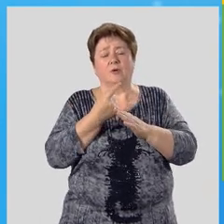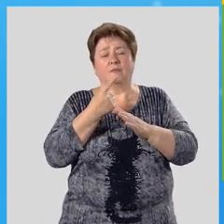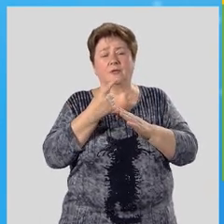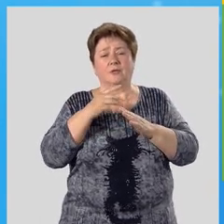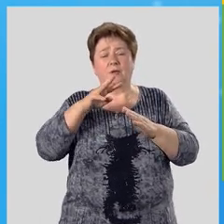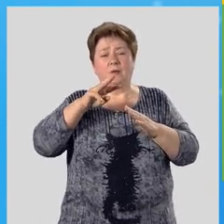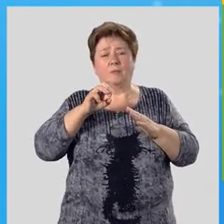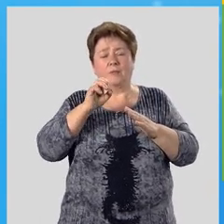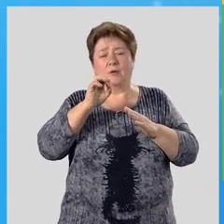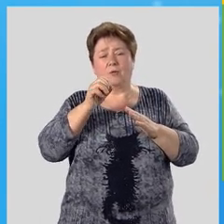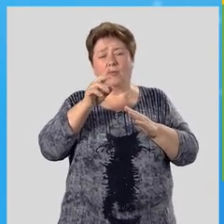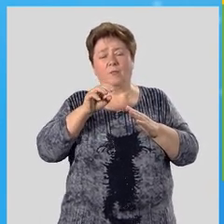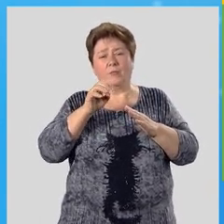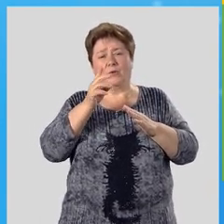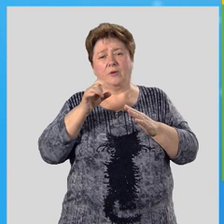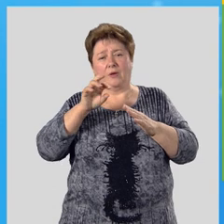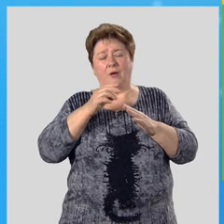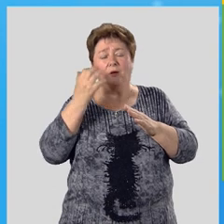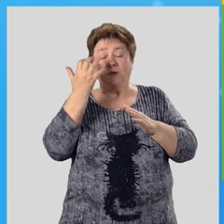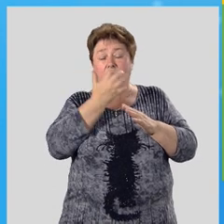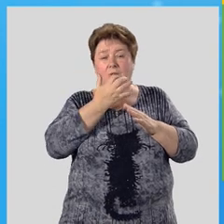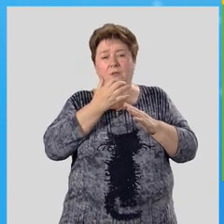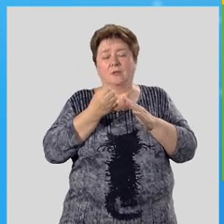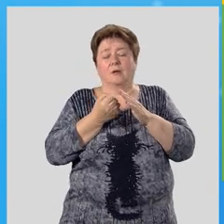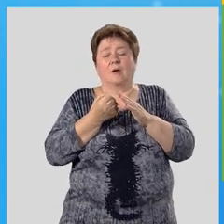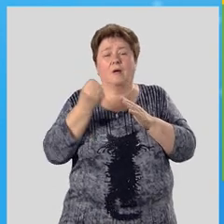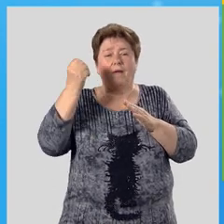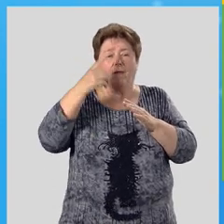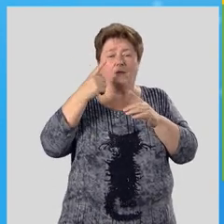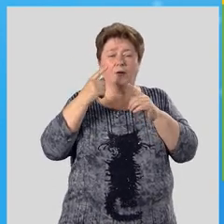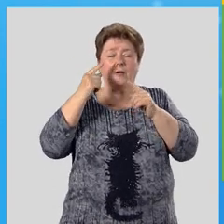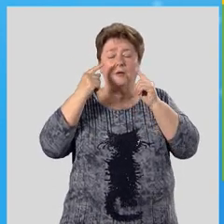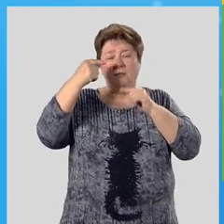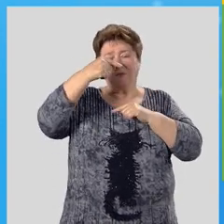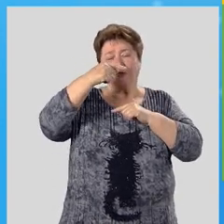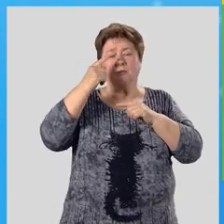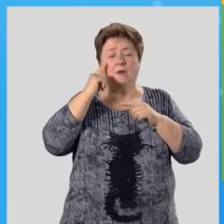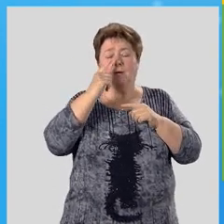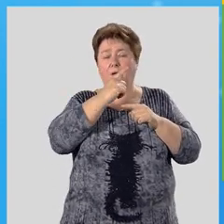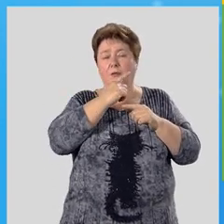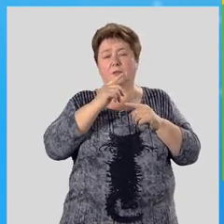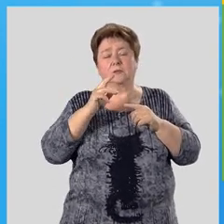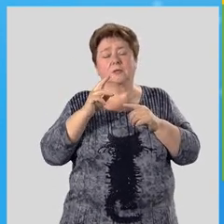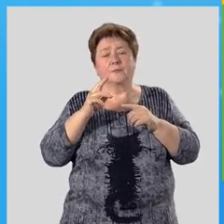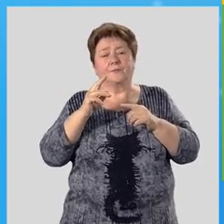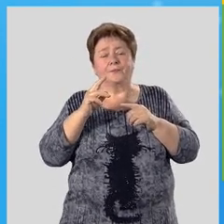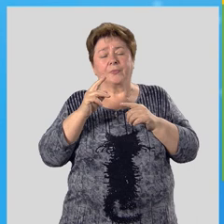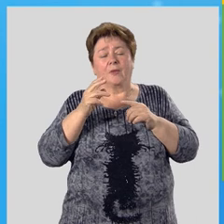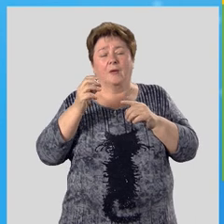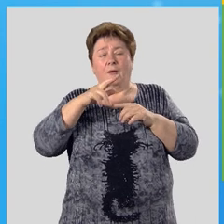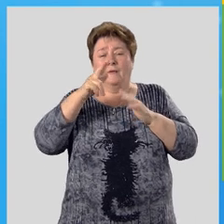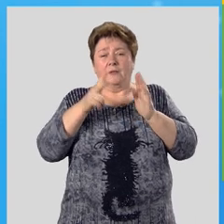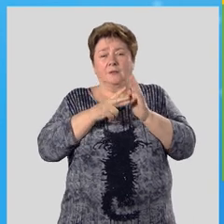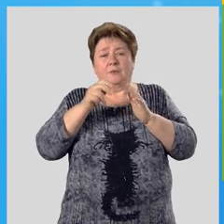появляется миопия, слепота и ярко выраженное косоглазие. Уже к 16-18